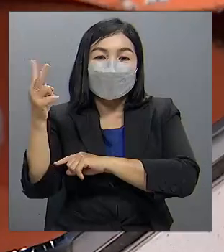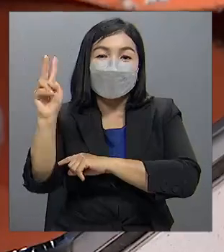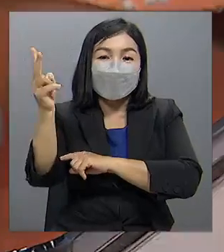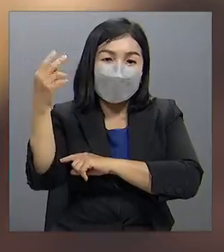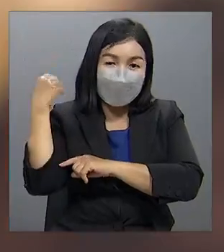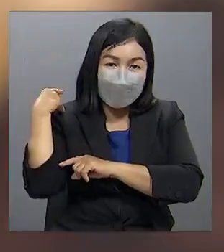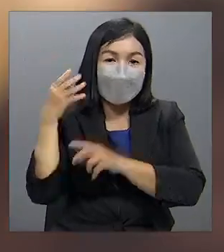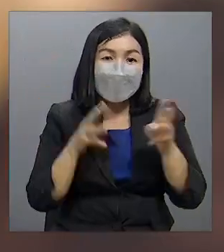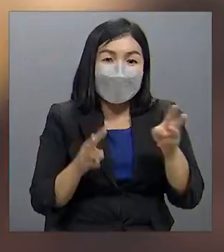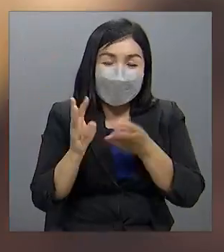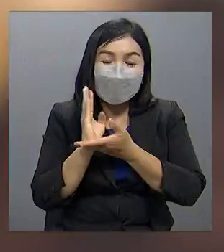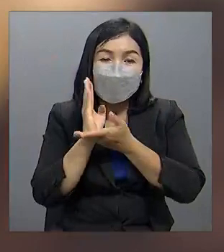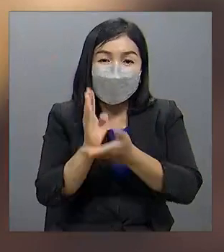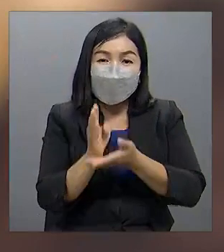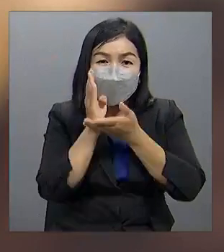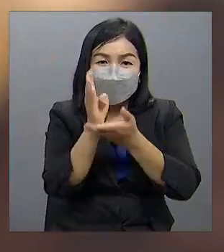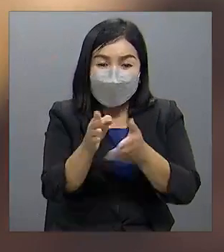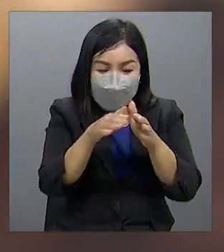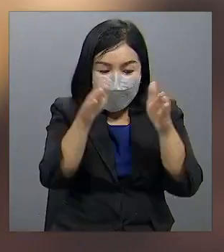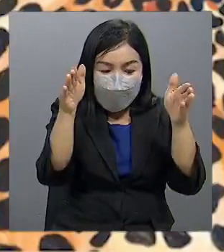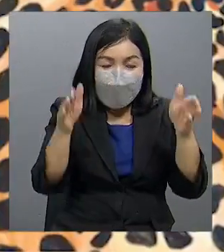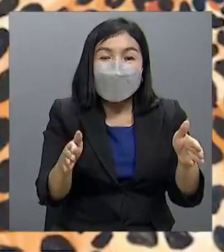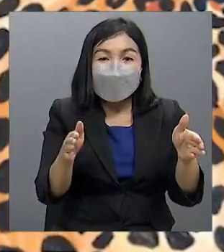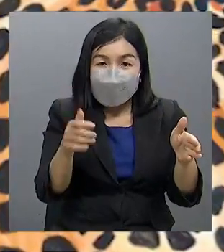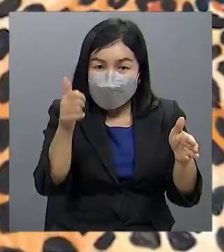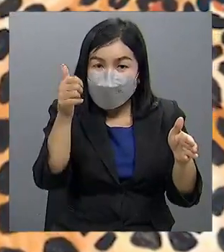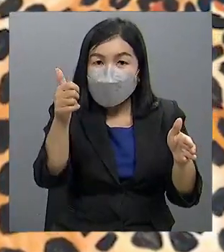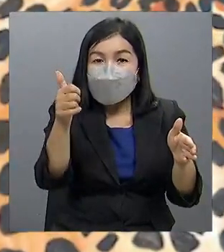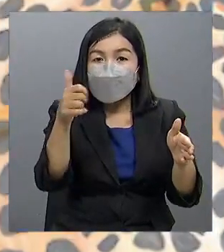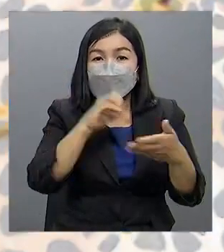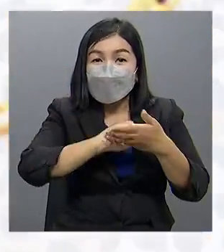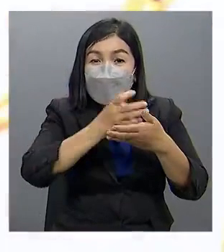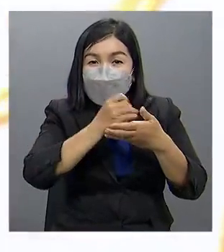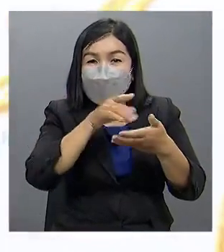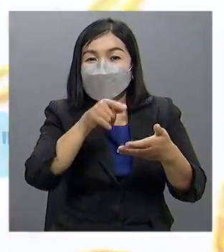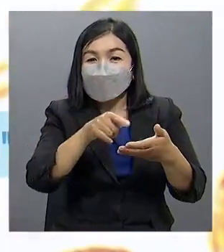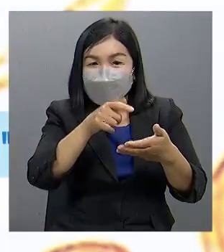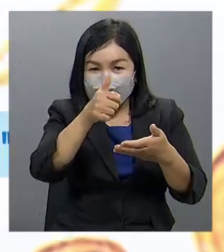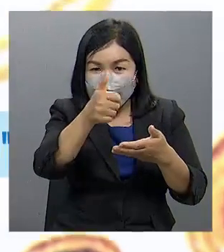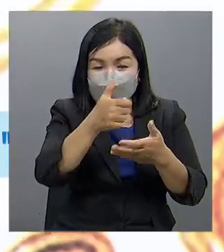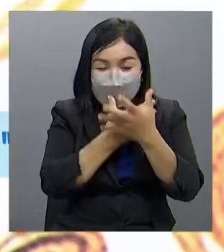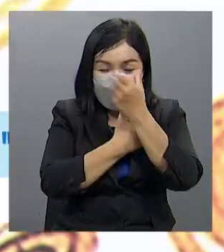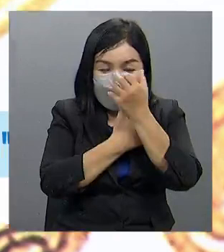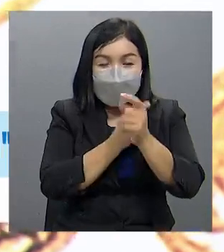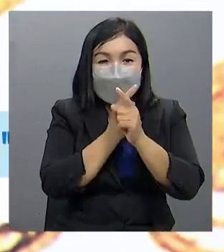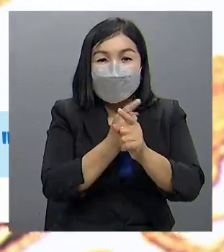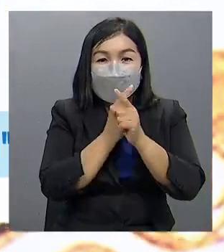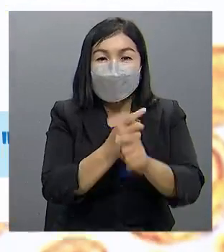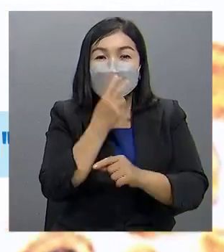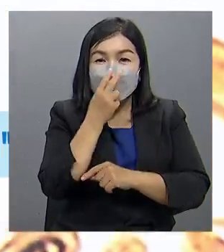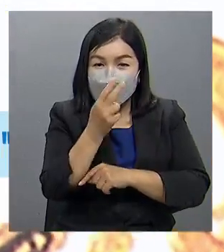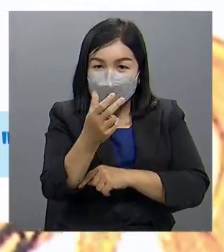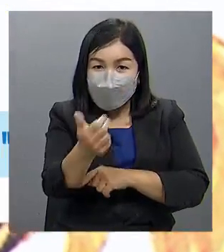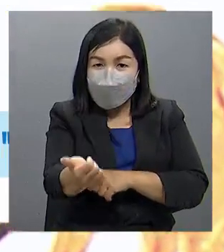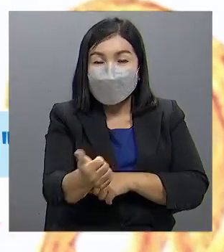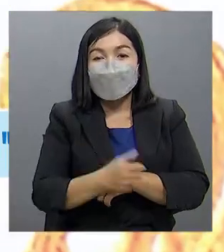ขอรับกล่องปริศนา Interactive นะคะ AR Art Box สามารถติดตามได้ผ่านช่องทาง LINE @ พัท